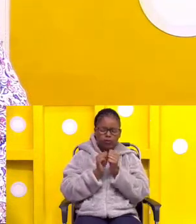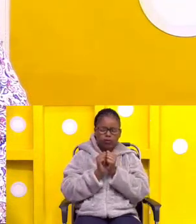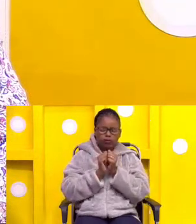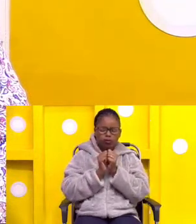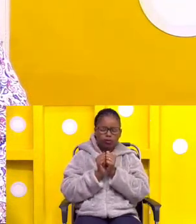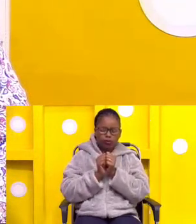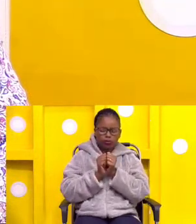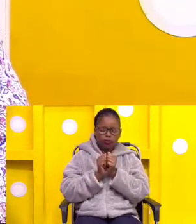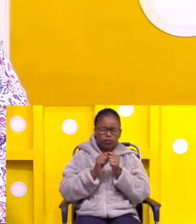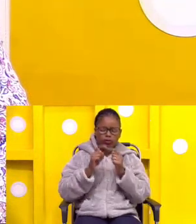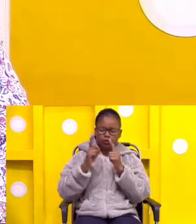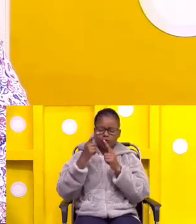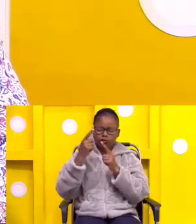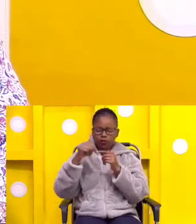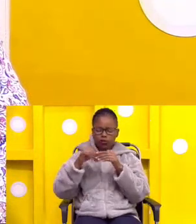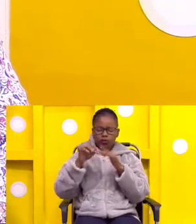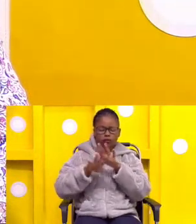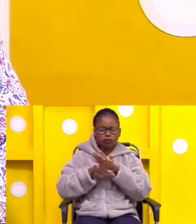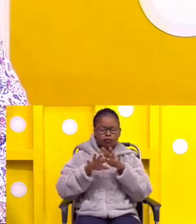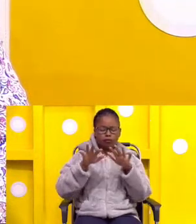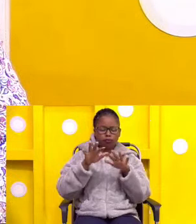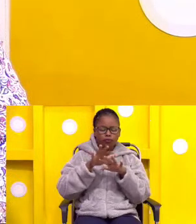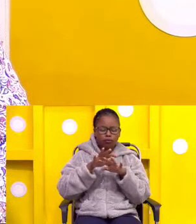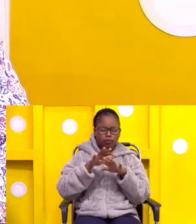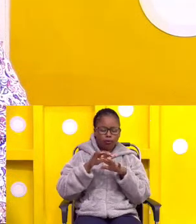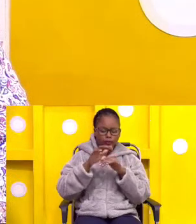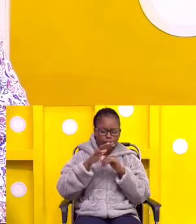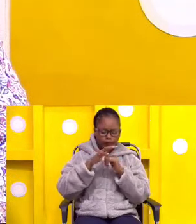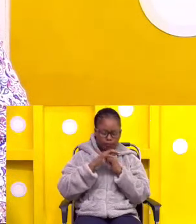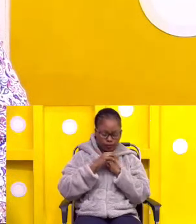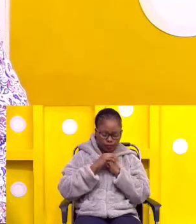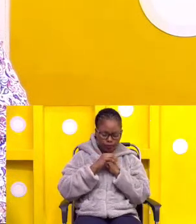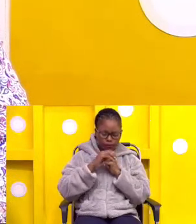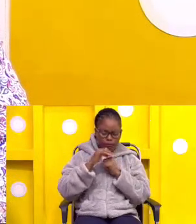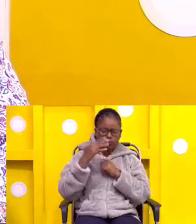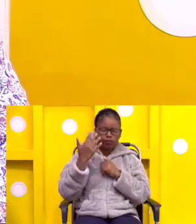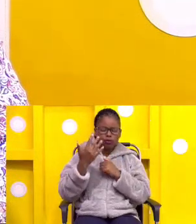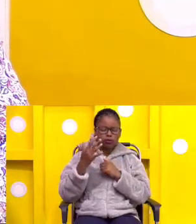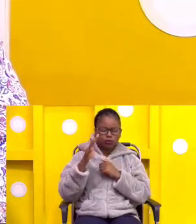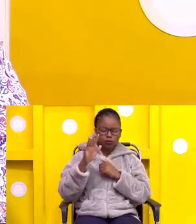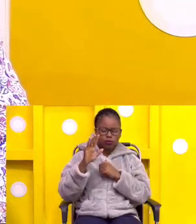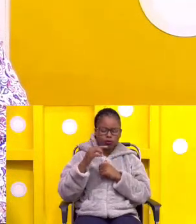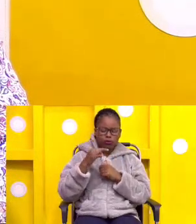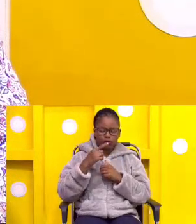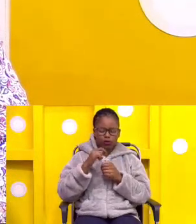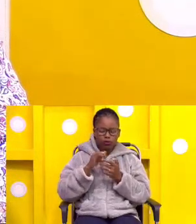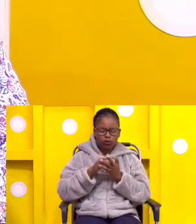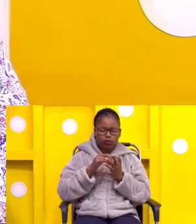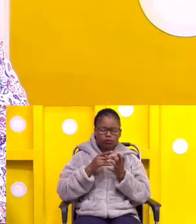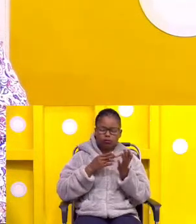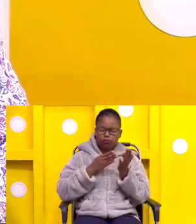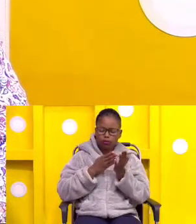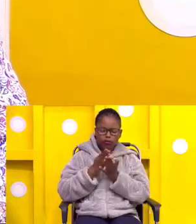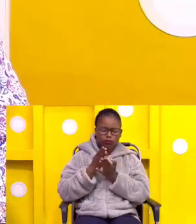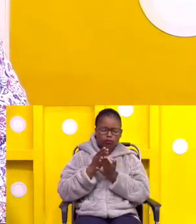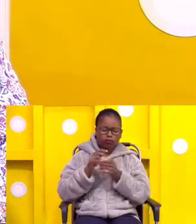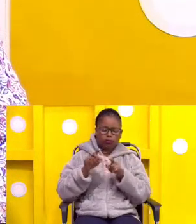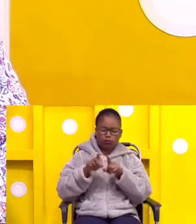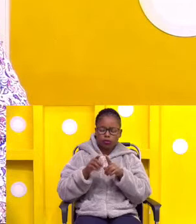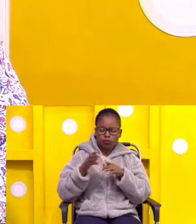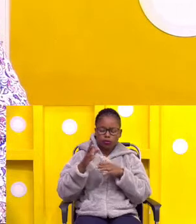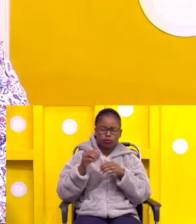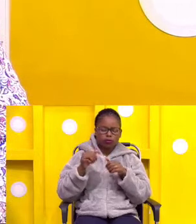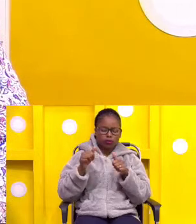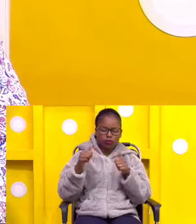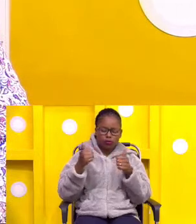maũndũ mothe. Twenyihie moko-inĩ maku Mwathani. Tũkiuga wĩ mũtheru na gũtirĩ Ngai ũngĩ tawe.